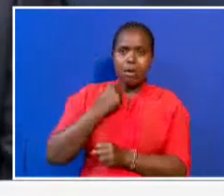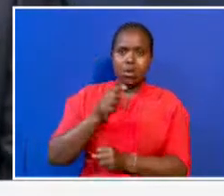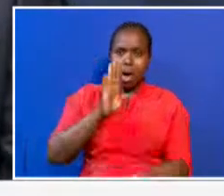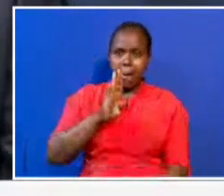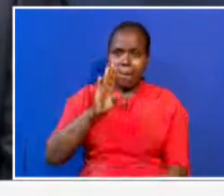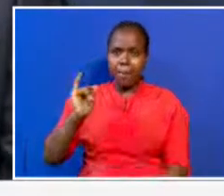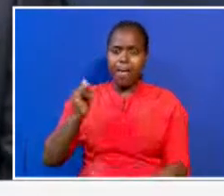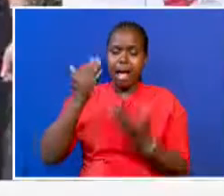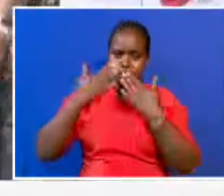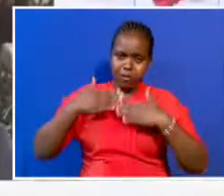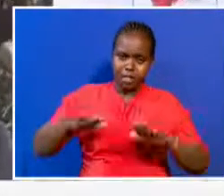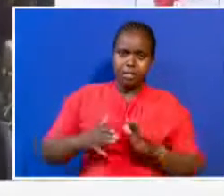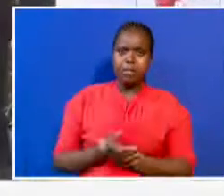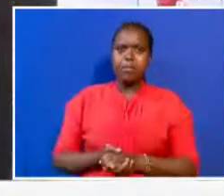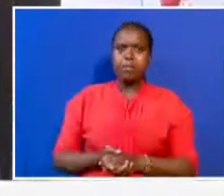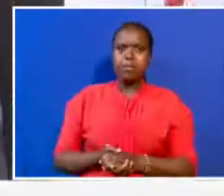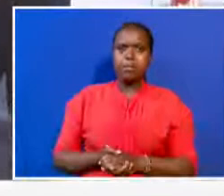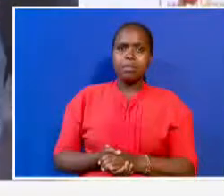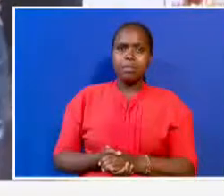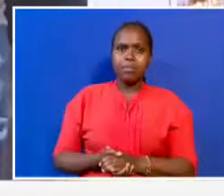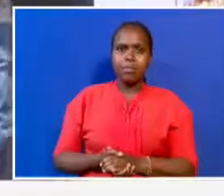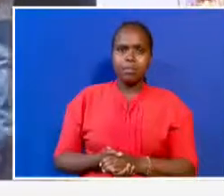BBI imekamilika.